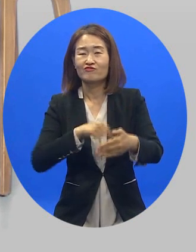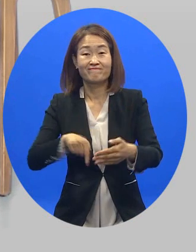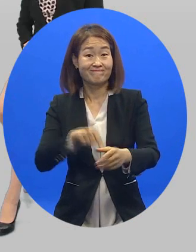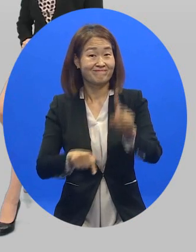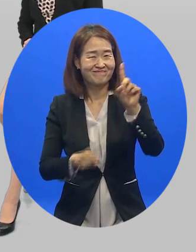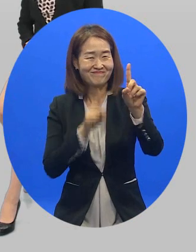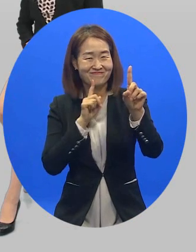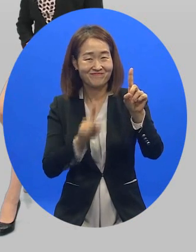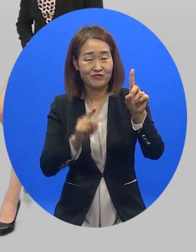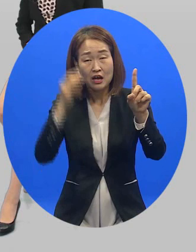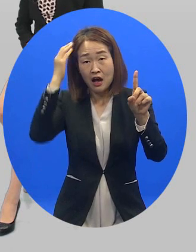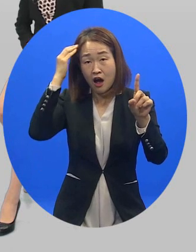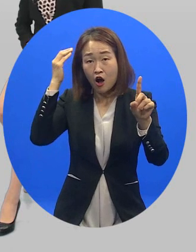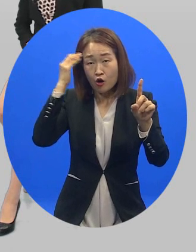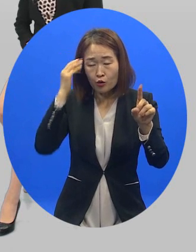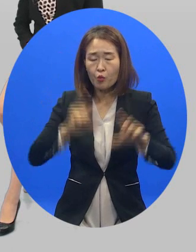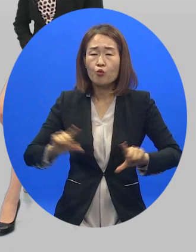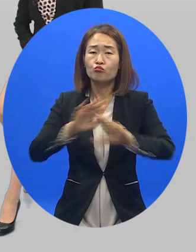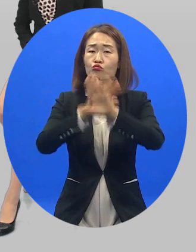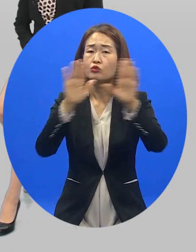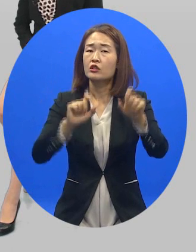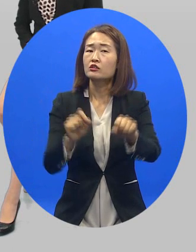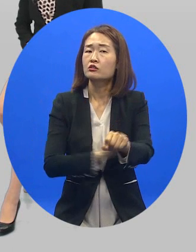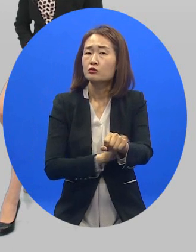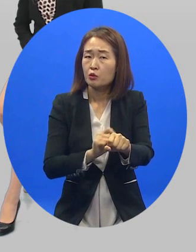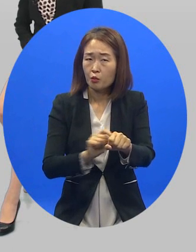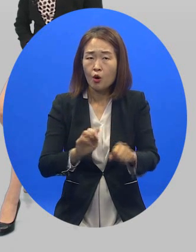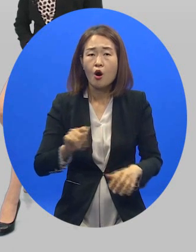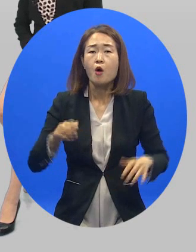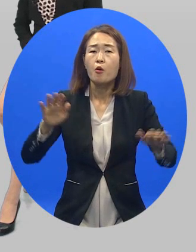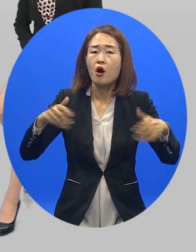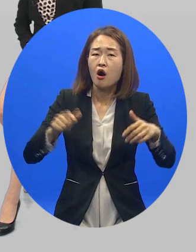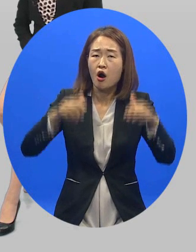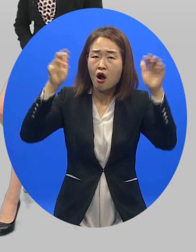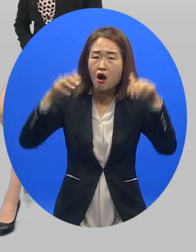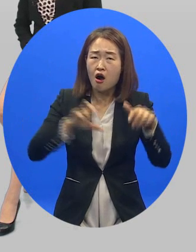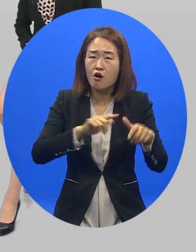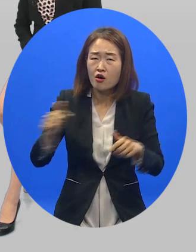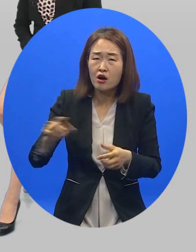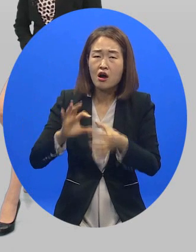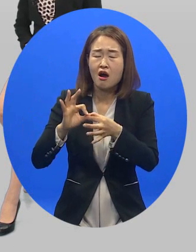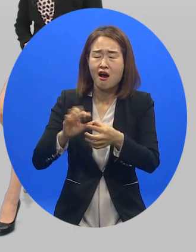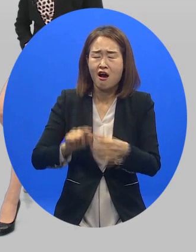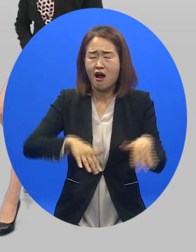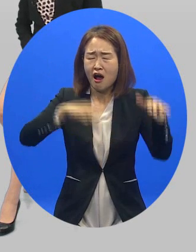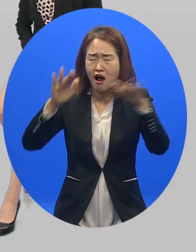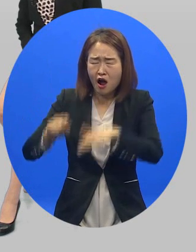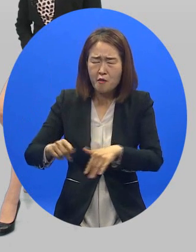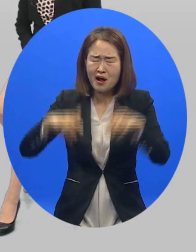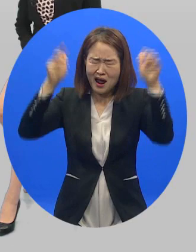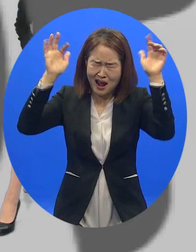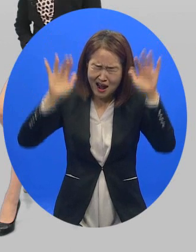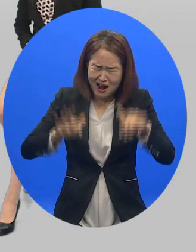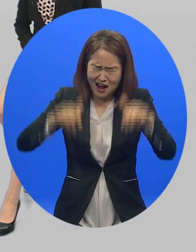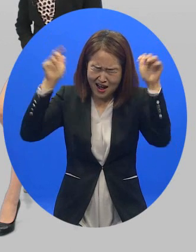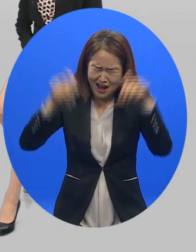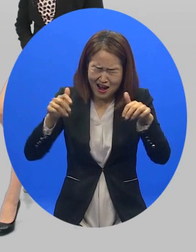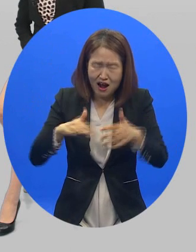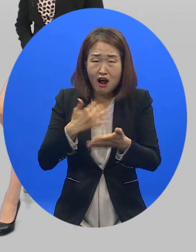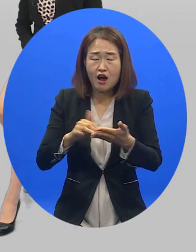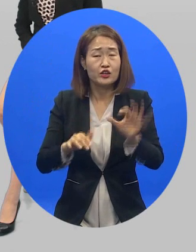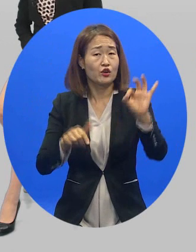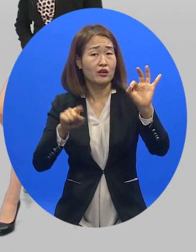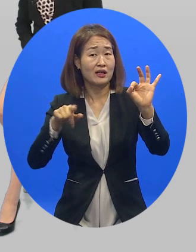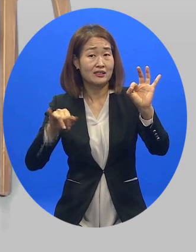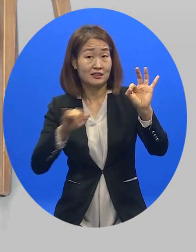하나인데요. 대한민국 기상청의 기상특보에는 호우와 대설, 강풍, 풍랑, 폭염과 한파 등